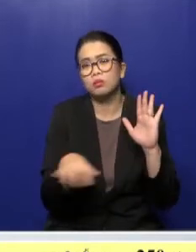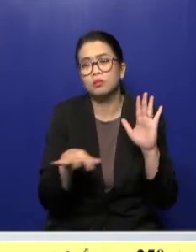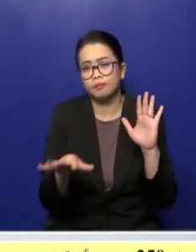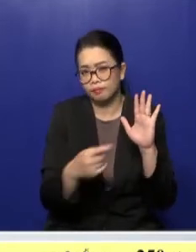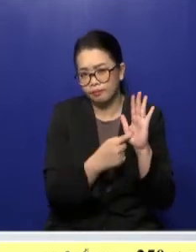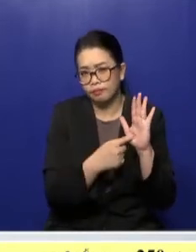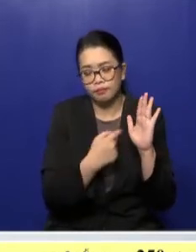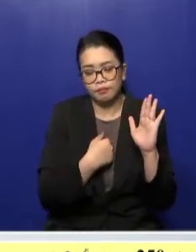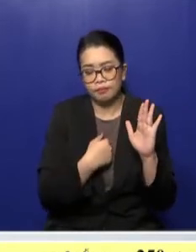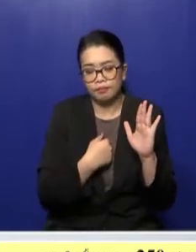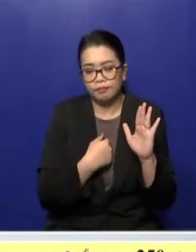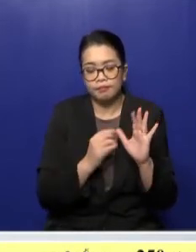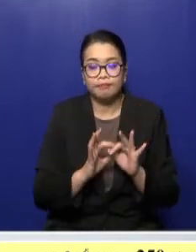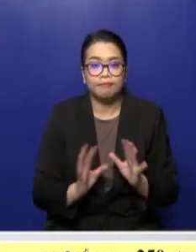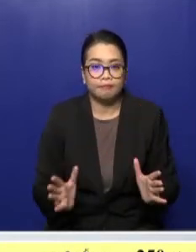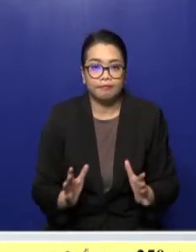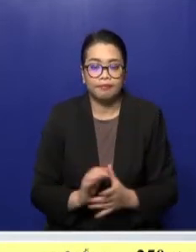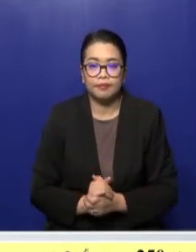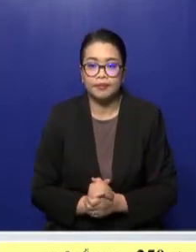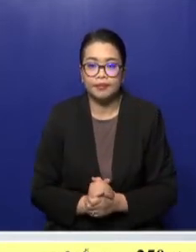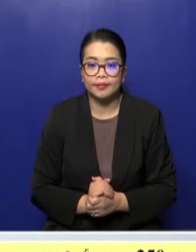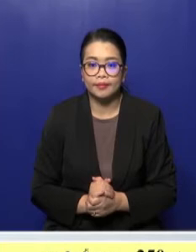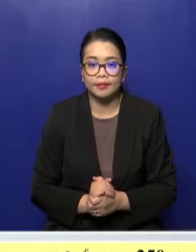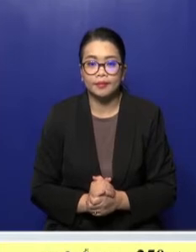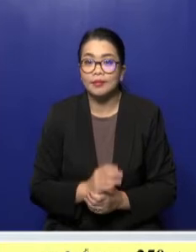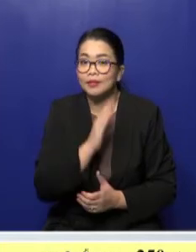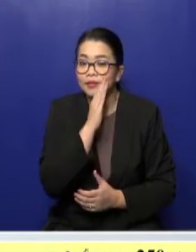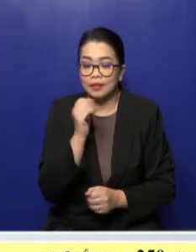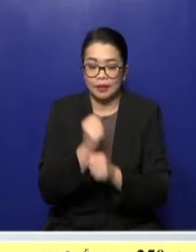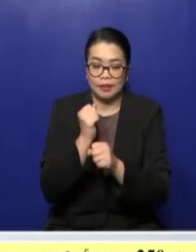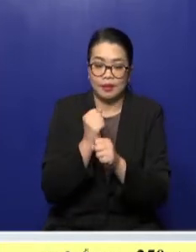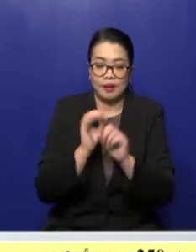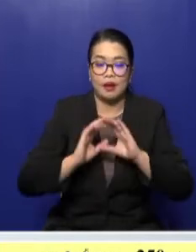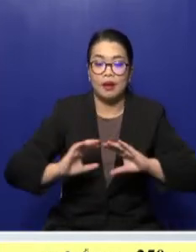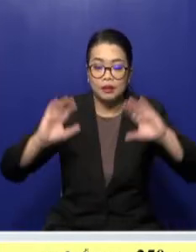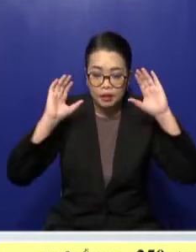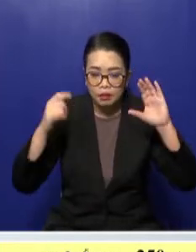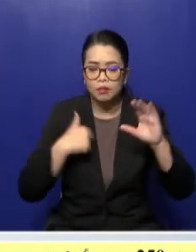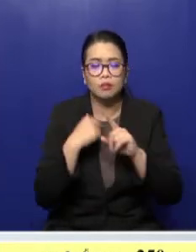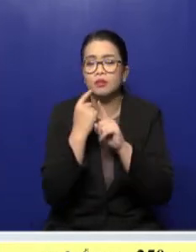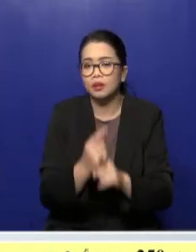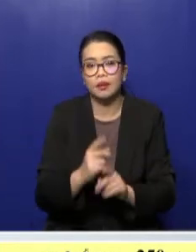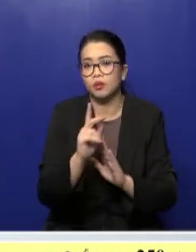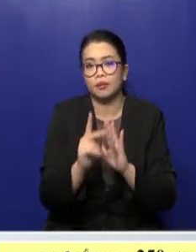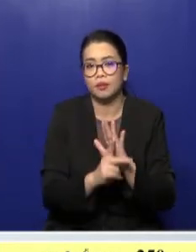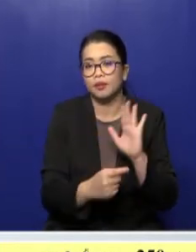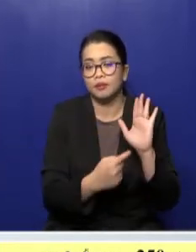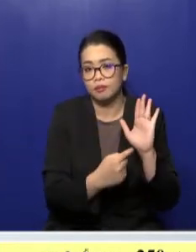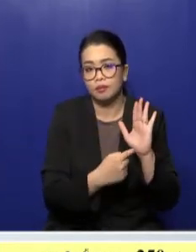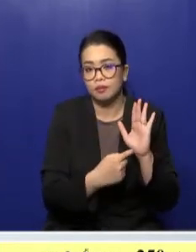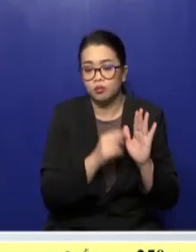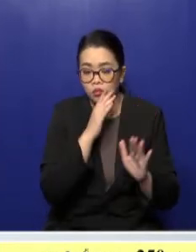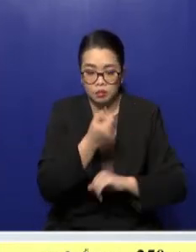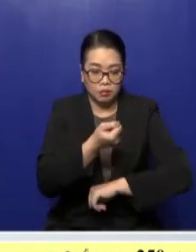นะครับเป็นคนบ้านธรรมดานะครับถ้าเป็นพนักงานของรัฐที่ทำตามกฎหมายธรรมดาแก่แล้วไม่